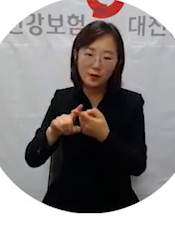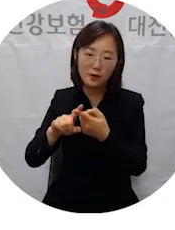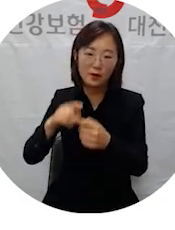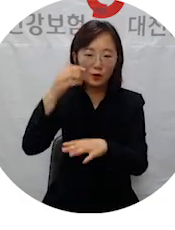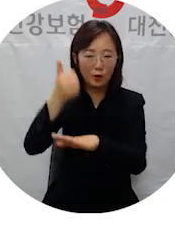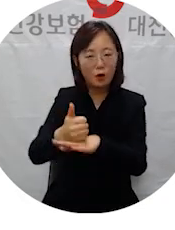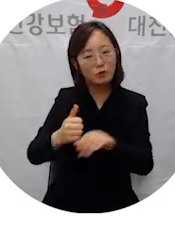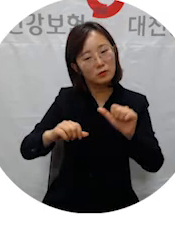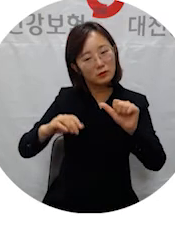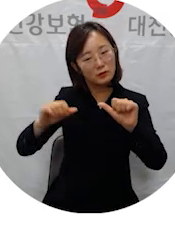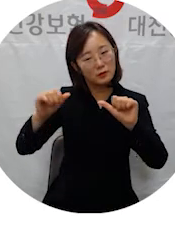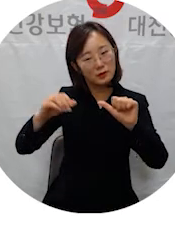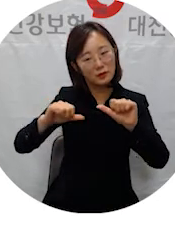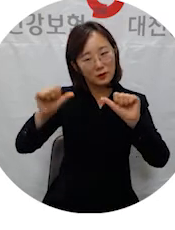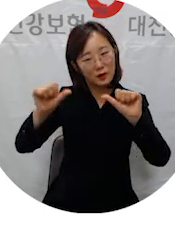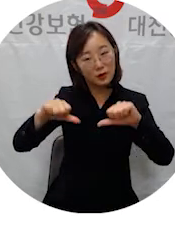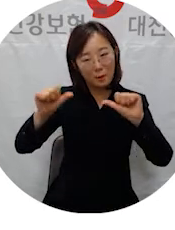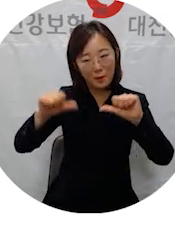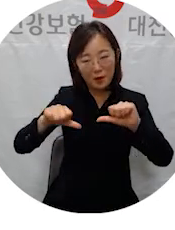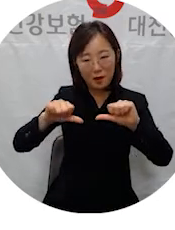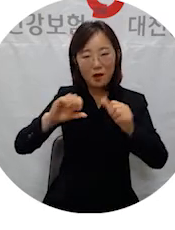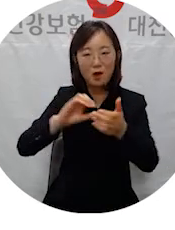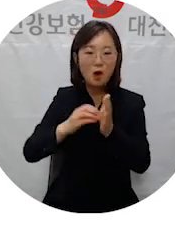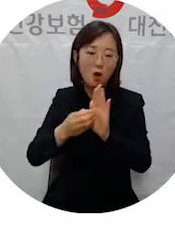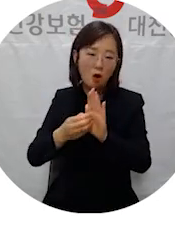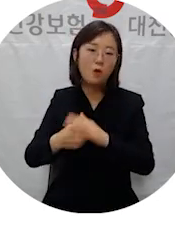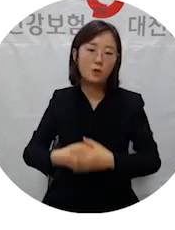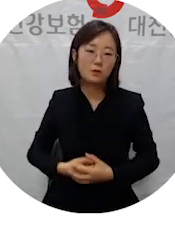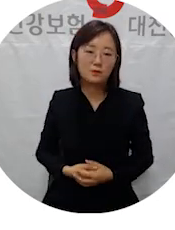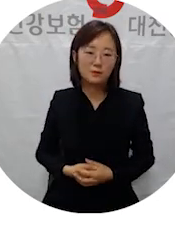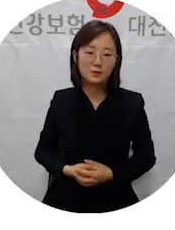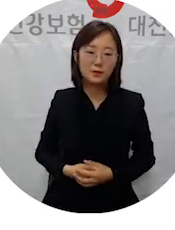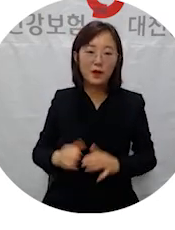재분배 기능이 잘 발휘되고 있음을 보여주고 있는 지표입니다.